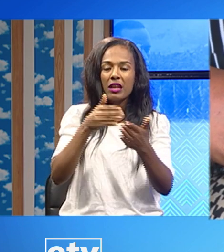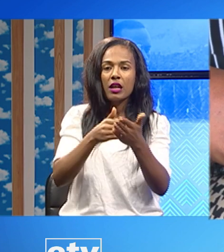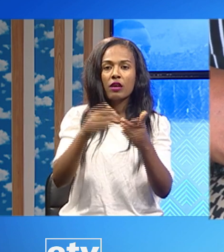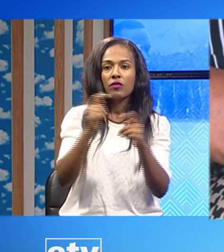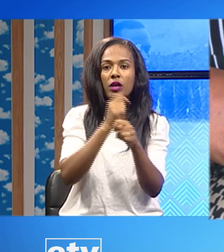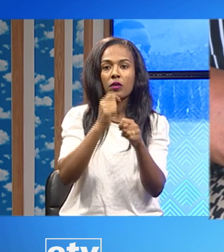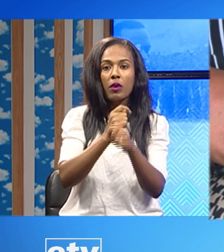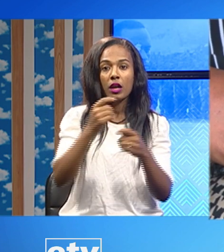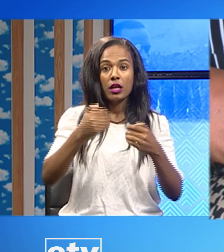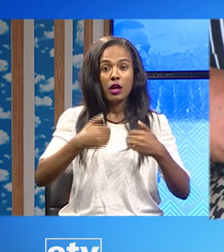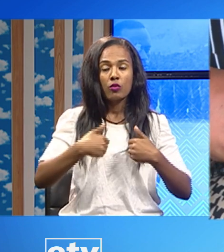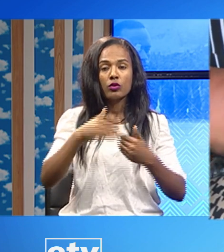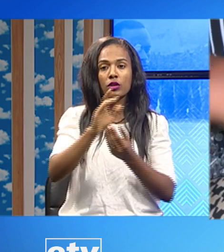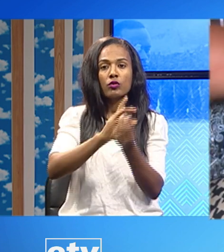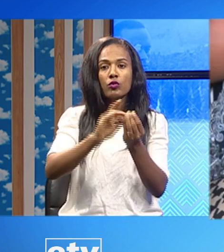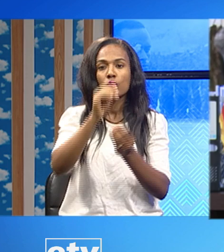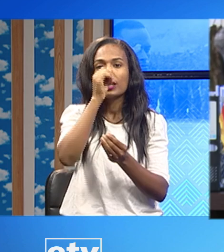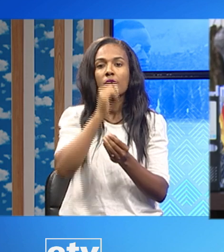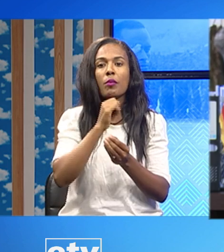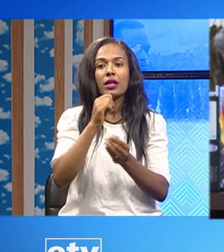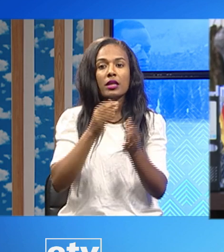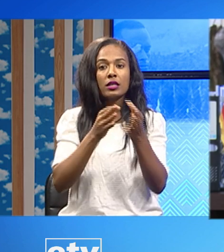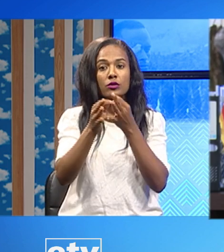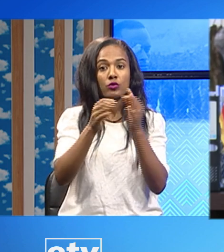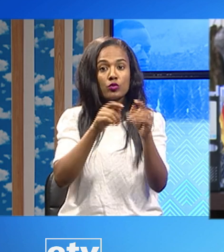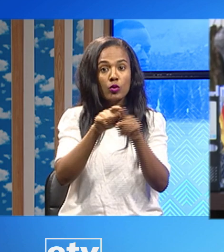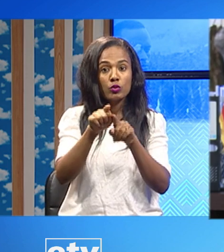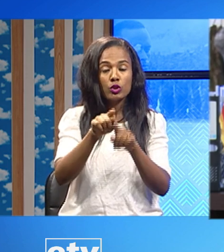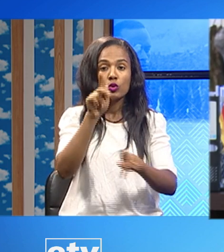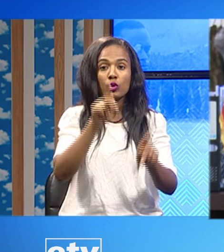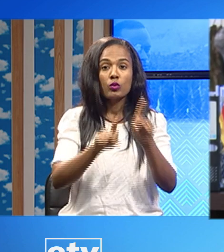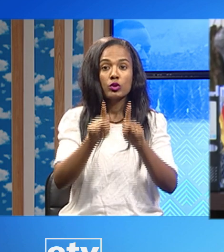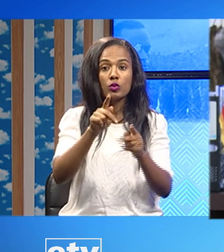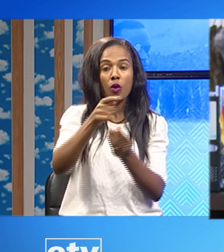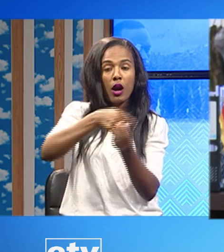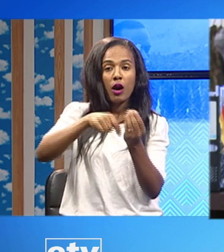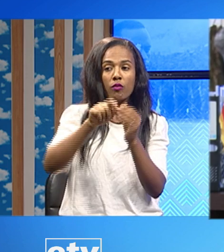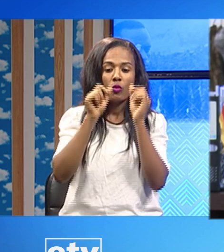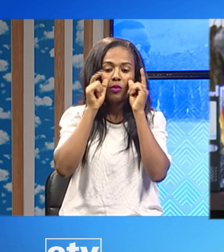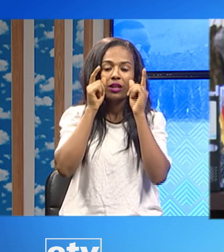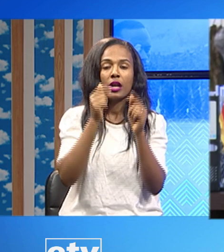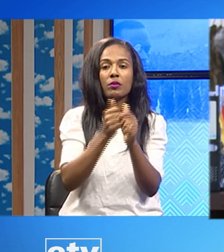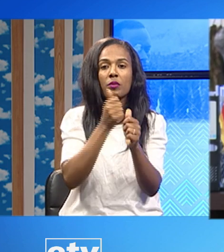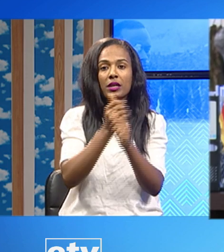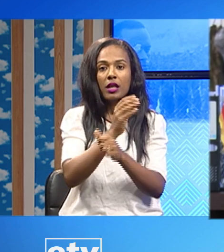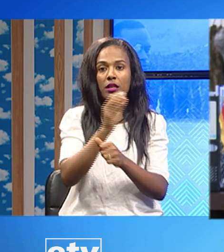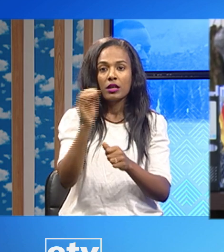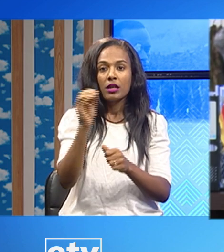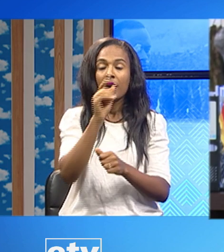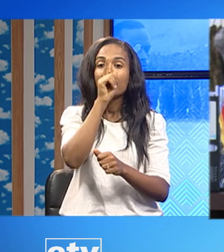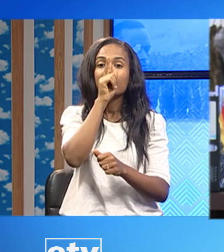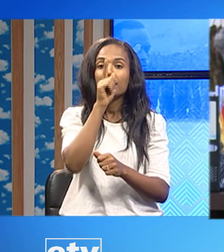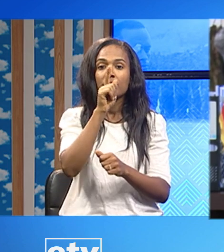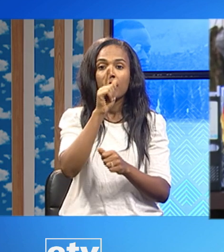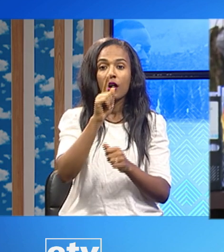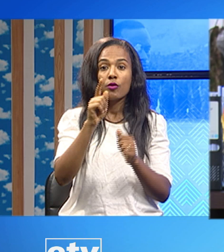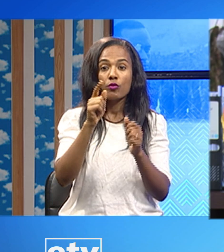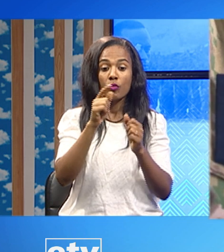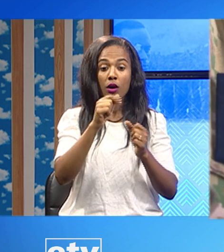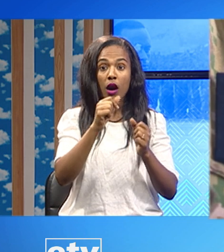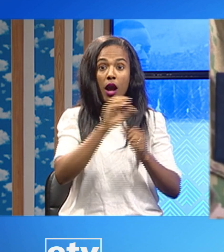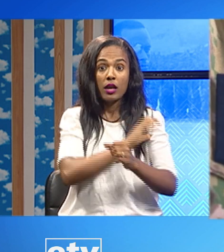ላይ የተሰማሩትን ክልሉ እንደማይታገስ የገለጹት ኮሚሽነሩ ህብረተሰቡ አካባቢውን በንቃት በመከታተልና ከጸጥታ መዋቅሩ ጋር